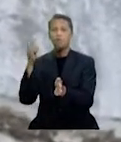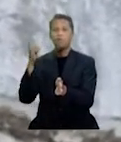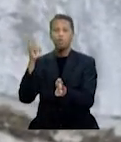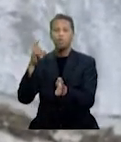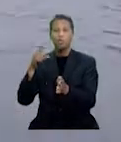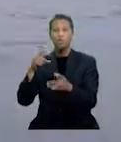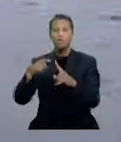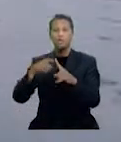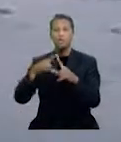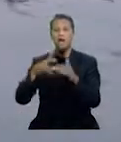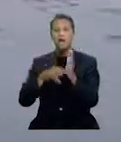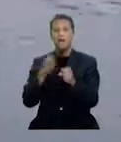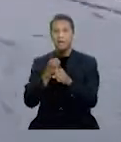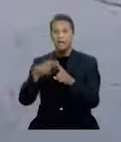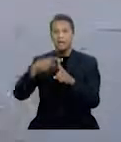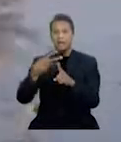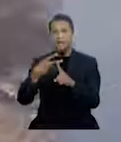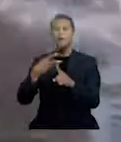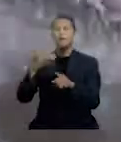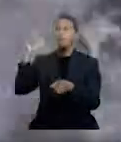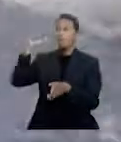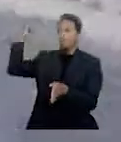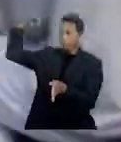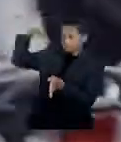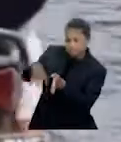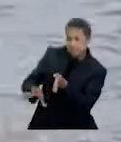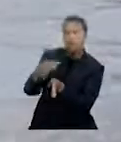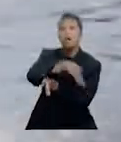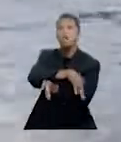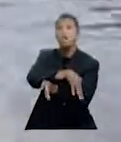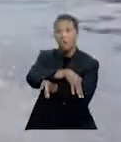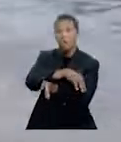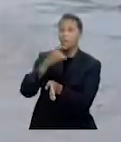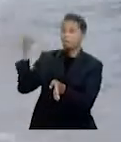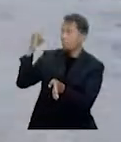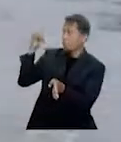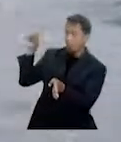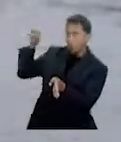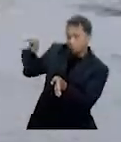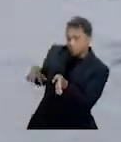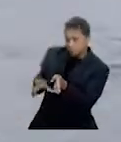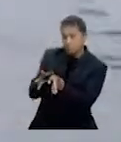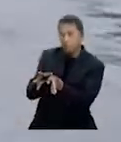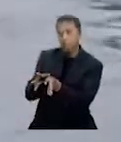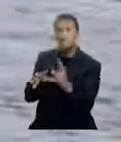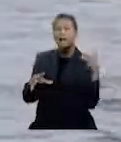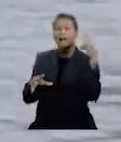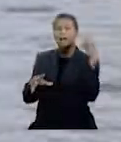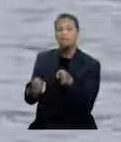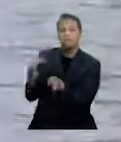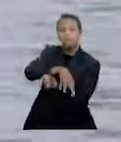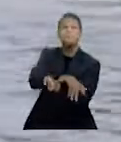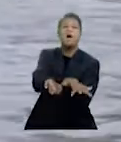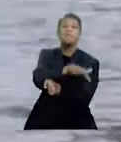Bogor. Meski banjir merendam permukiman, warga masih bertahan di rumahnya masing-masing dan enggan mengungsi dengan alasan menjaga